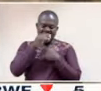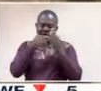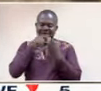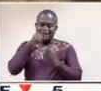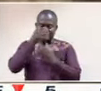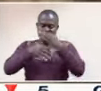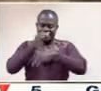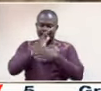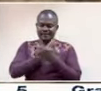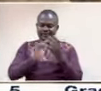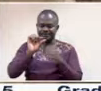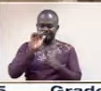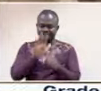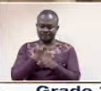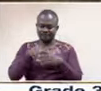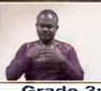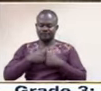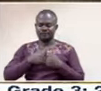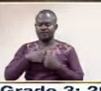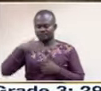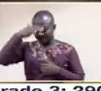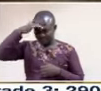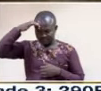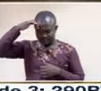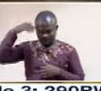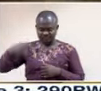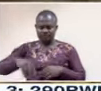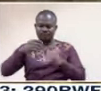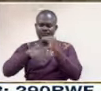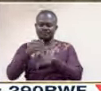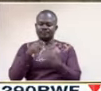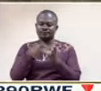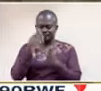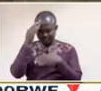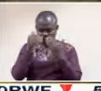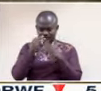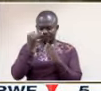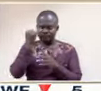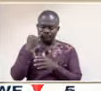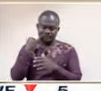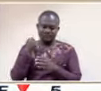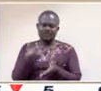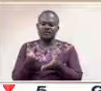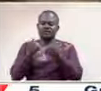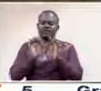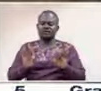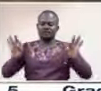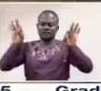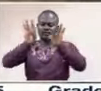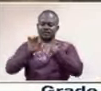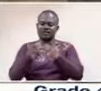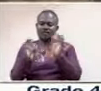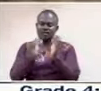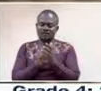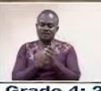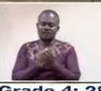ibyo gupfunyikamo ari nkeya mu Rwanda ngo ni umuzigo ku bacuruzi n'abahaha, kuko biba impamvu yo kuzamuka kw'ibiciro kandi